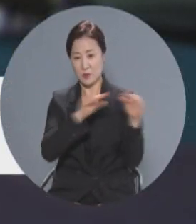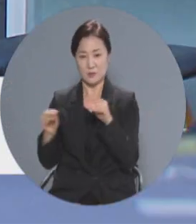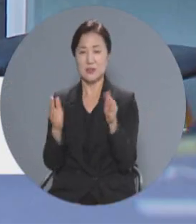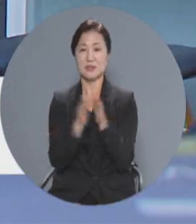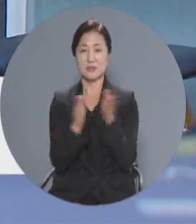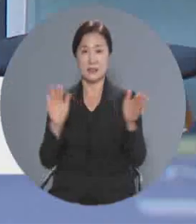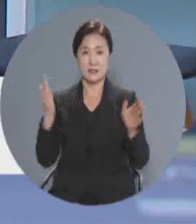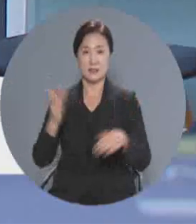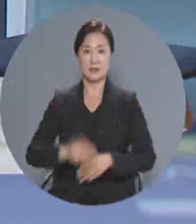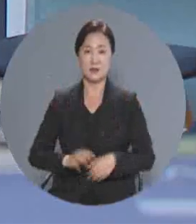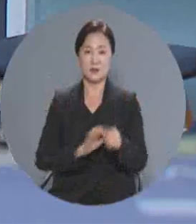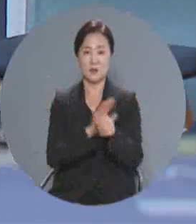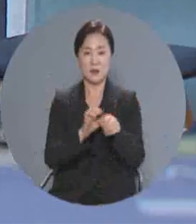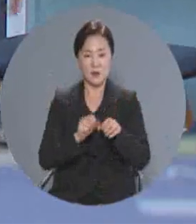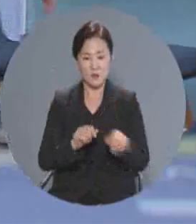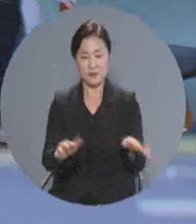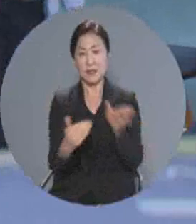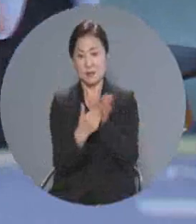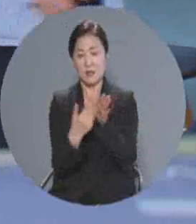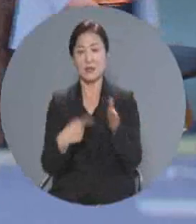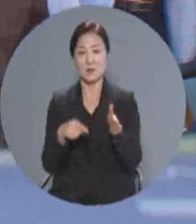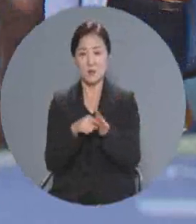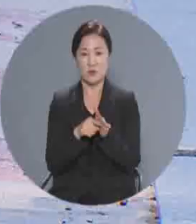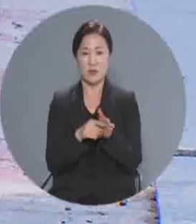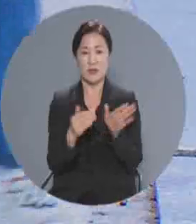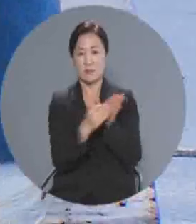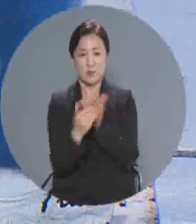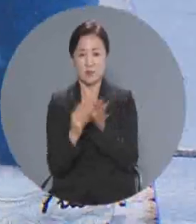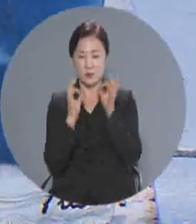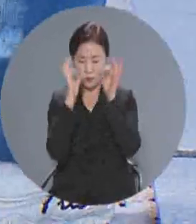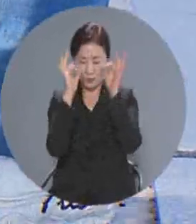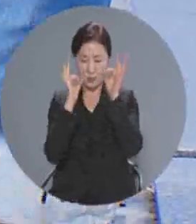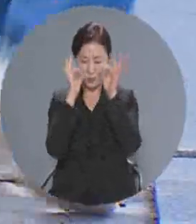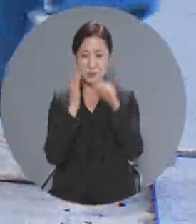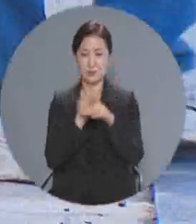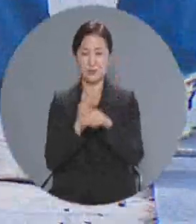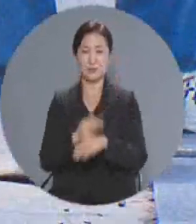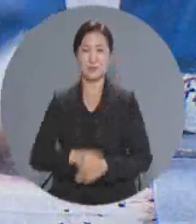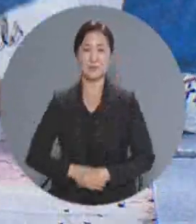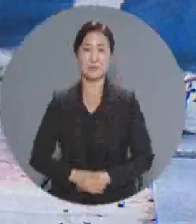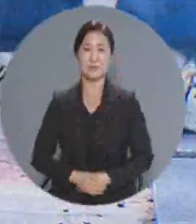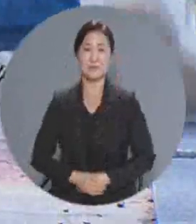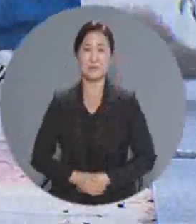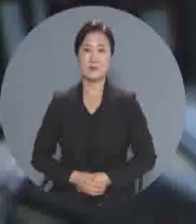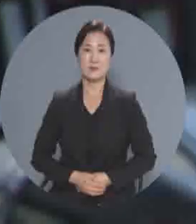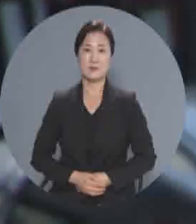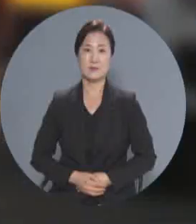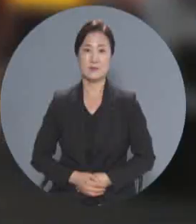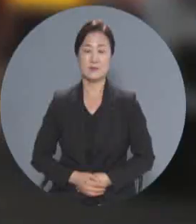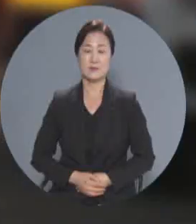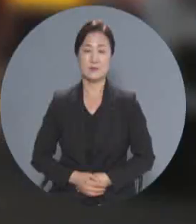하고 코로나19 확산 방지를 위한 방역 활동에 주력하고 있습니다.